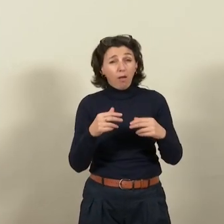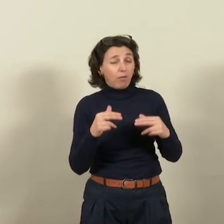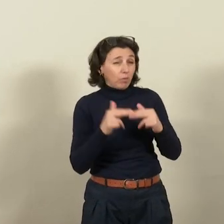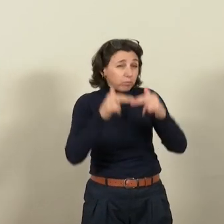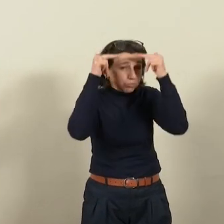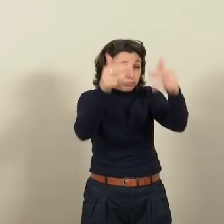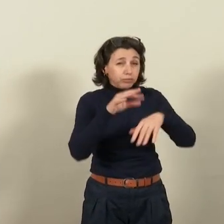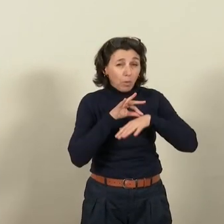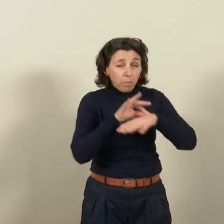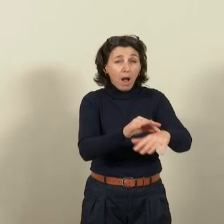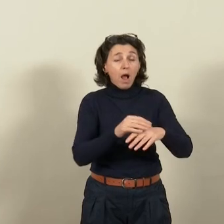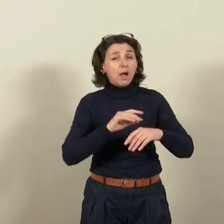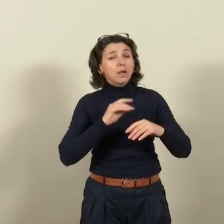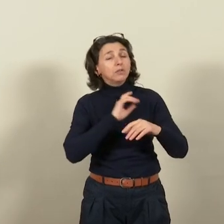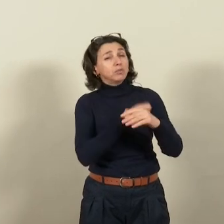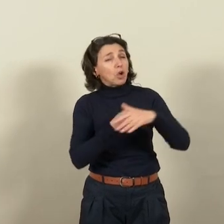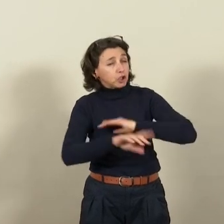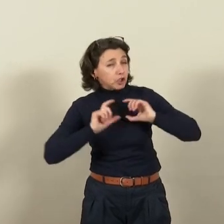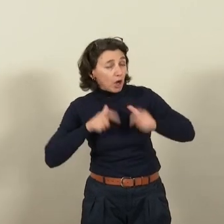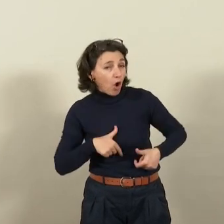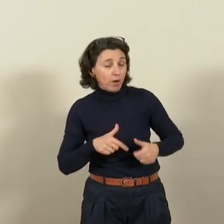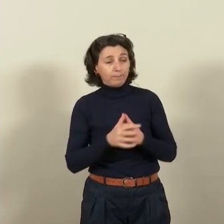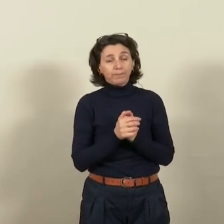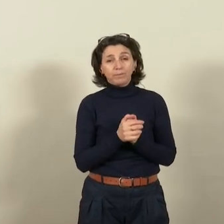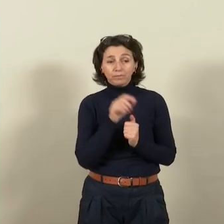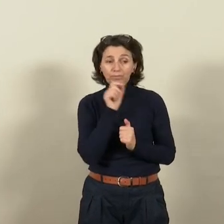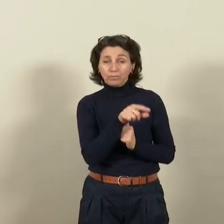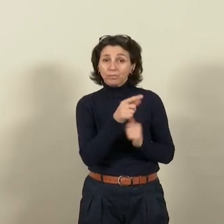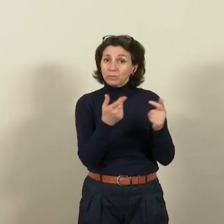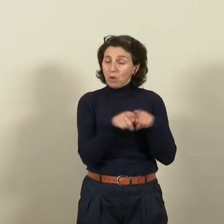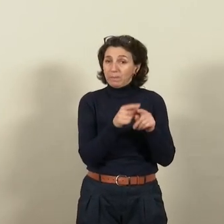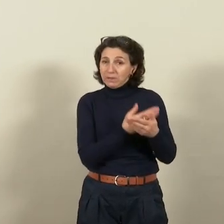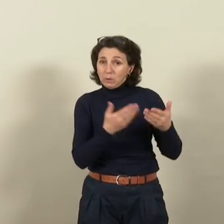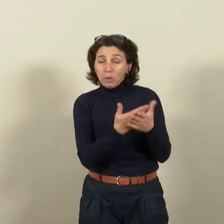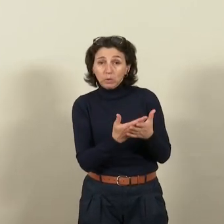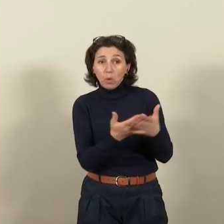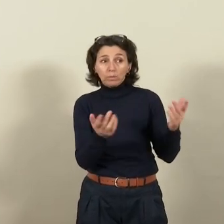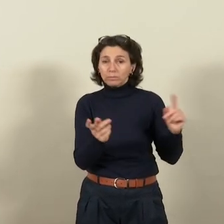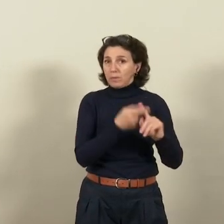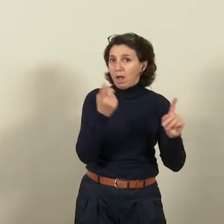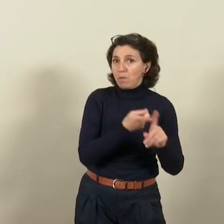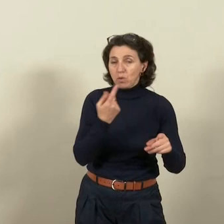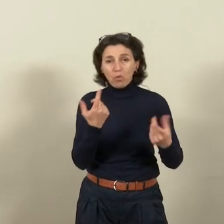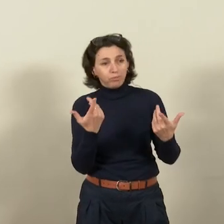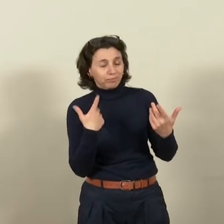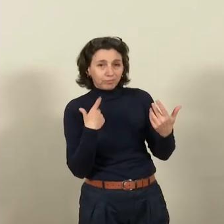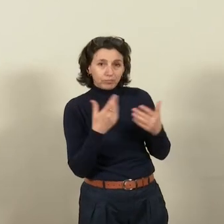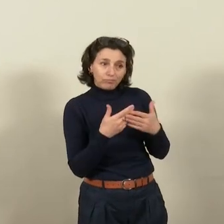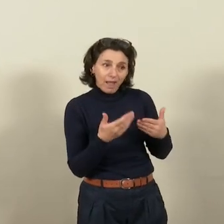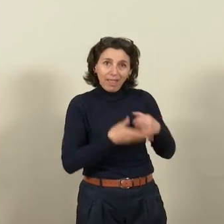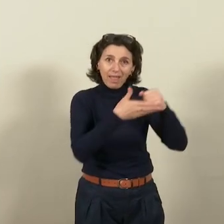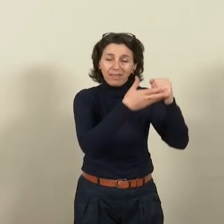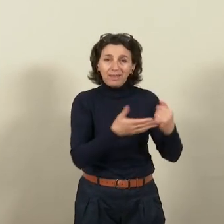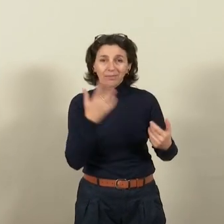sport scolaire des leviers importants pour par exemple conditionner l'octroit de subvention lancer des